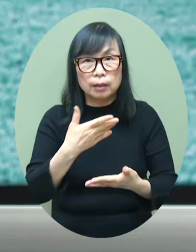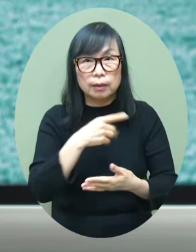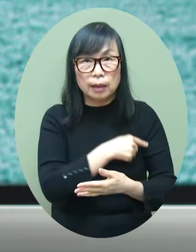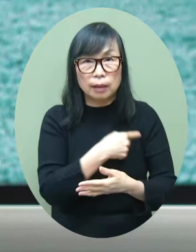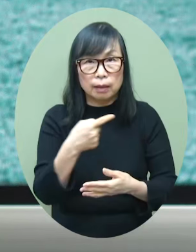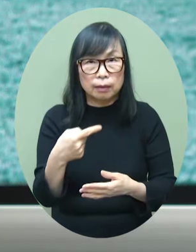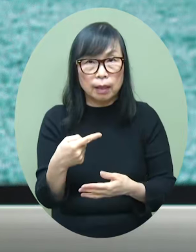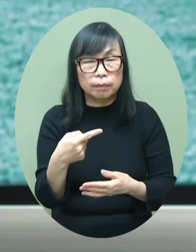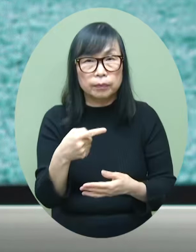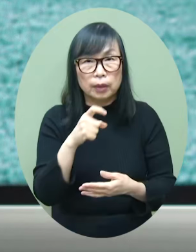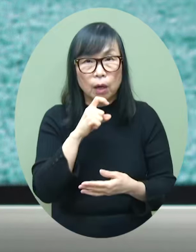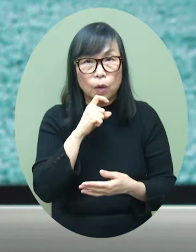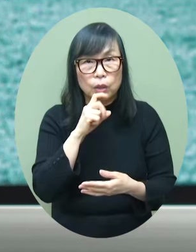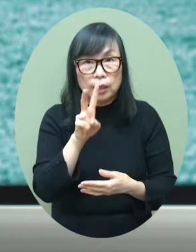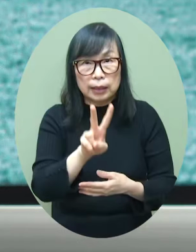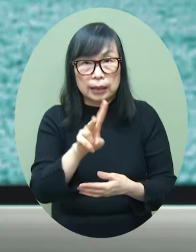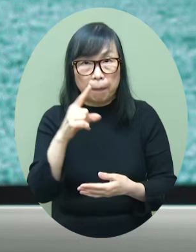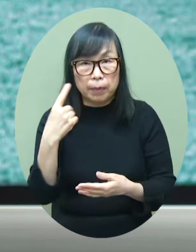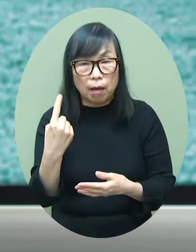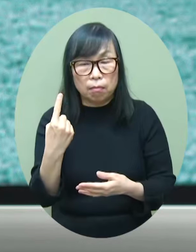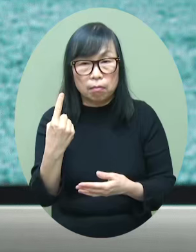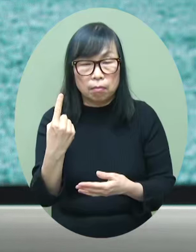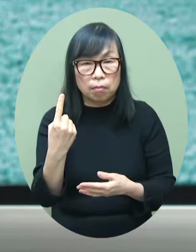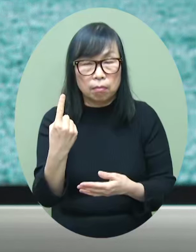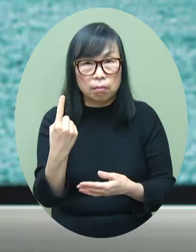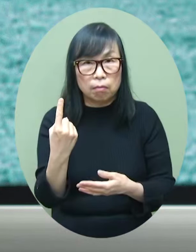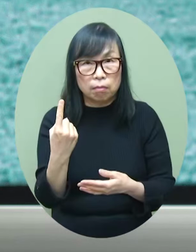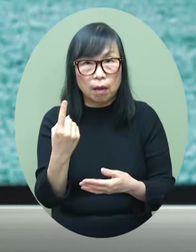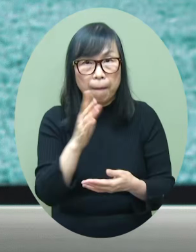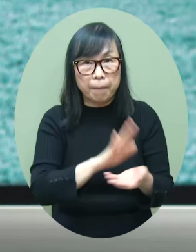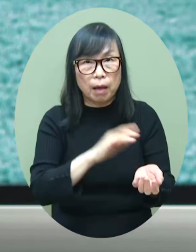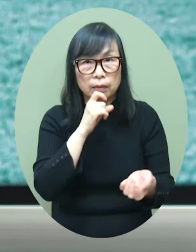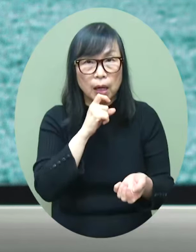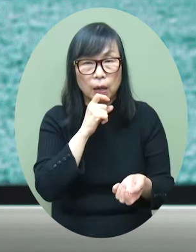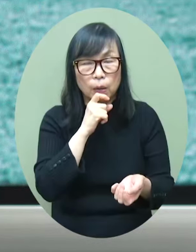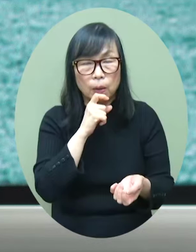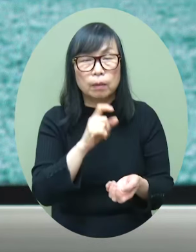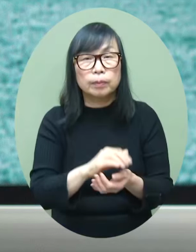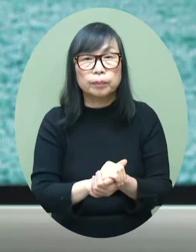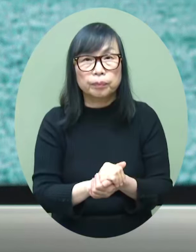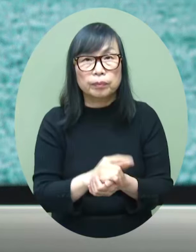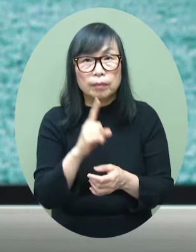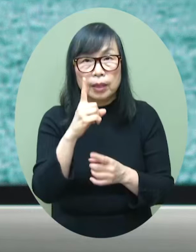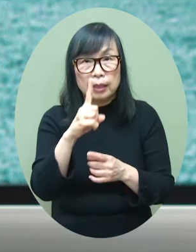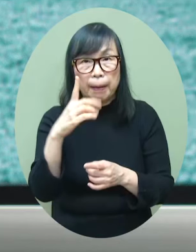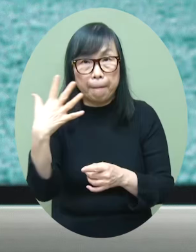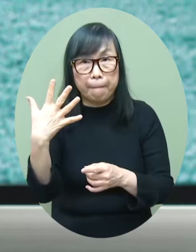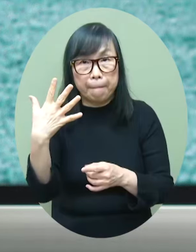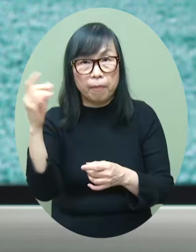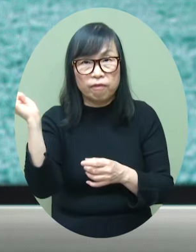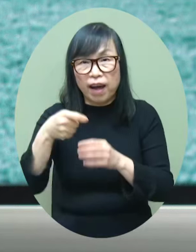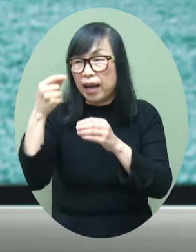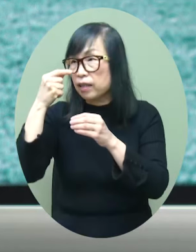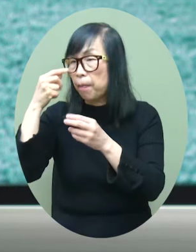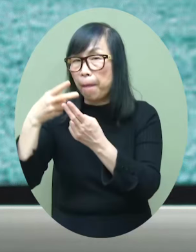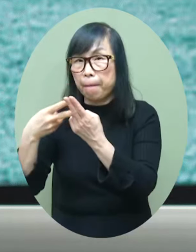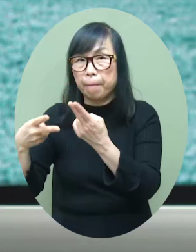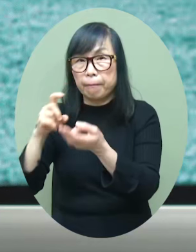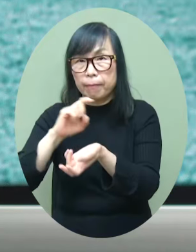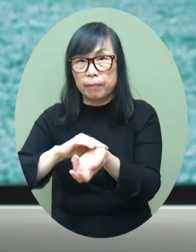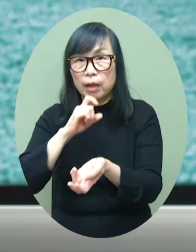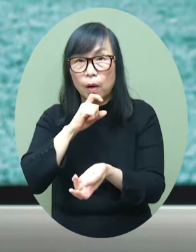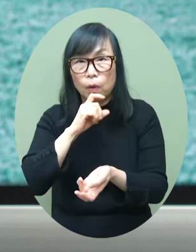就係有21宗嘅陽性嘅情報啦，就有15宗係快速檢測陽性，